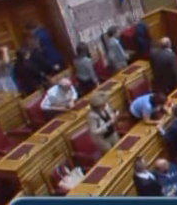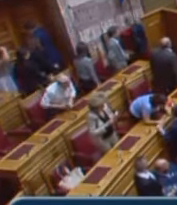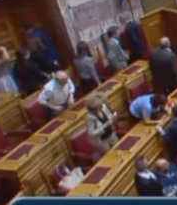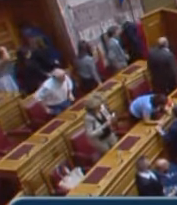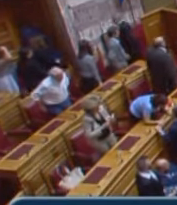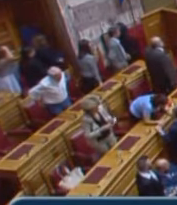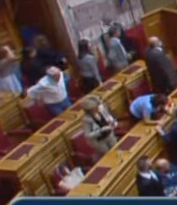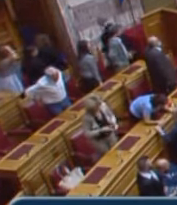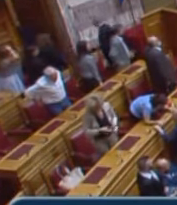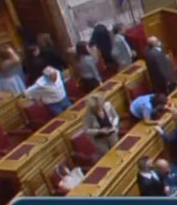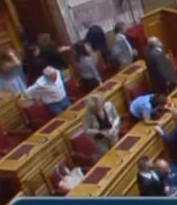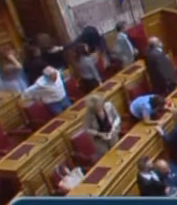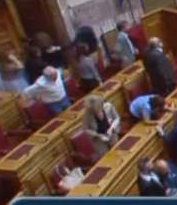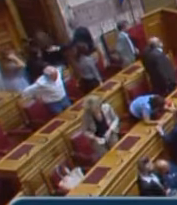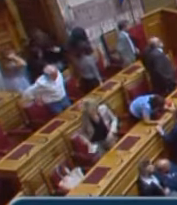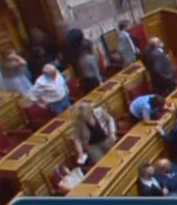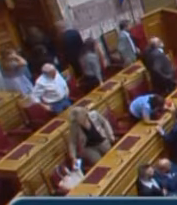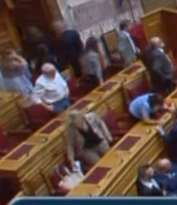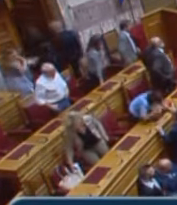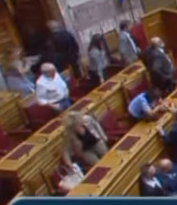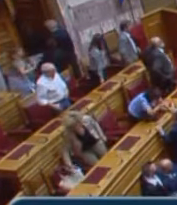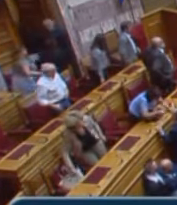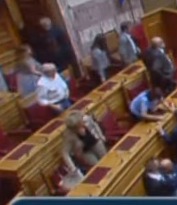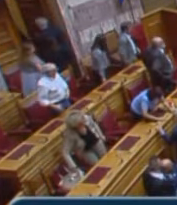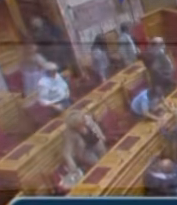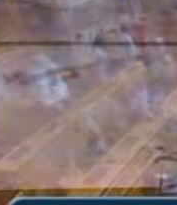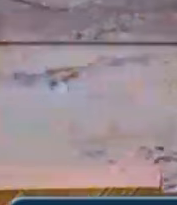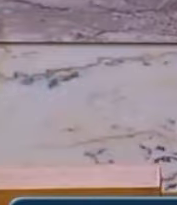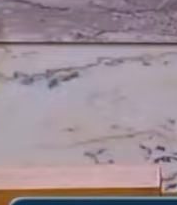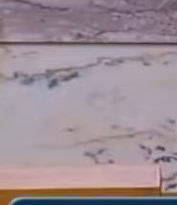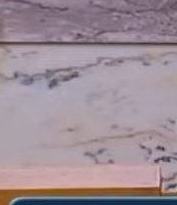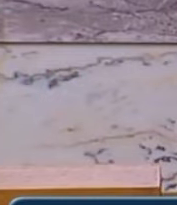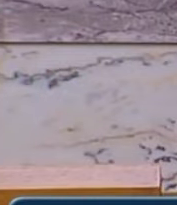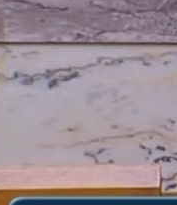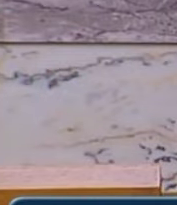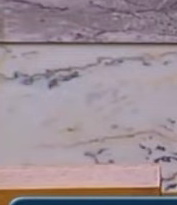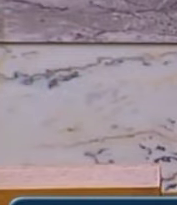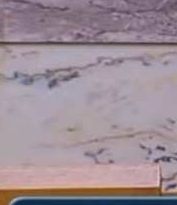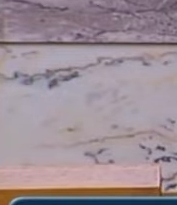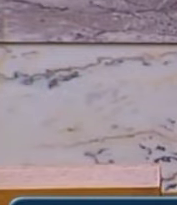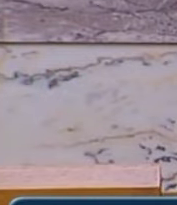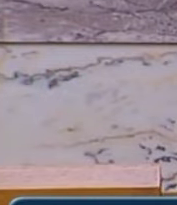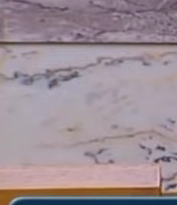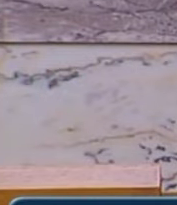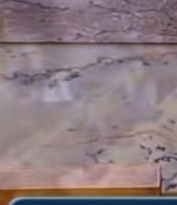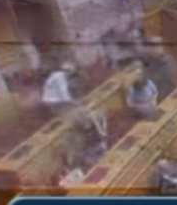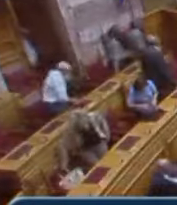Πριν φύγετε, να σας ενημερώσω ότι θα ακολουθήσει μικρή δεξίωση στο χώρο του περιστηλίου της Βουλής.